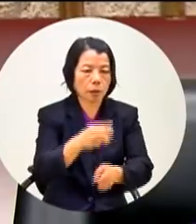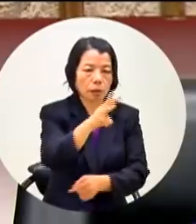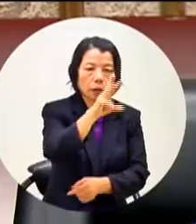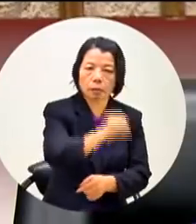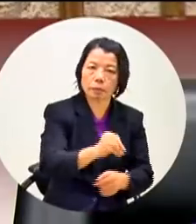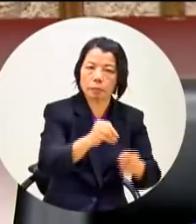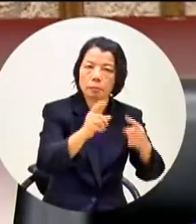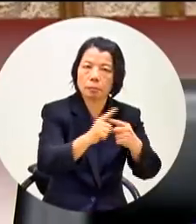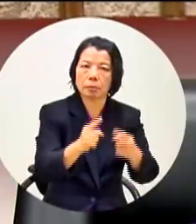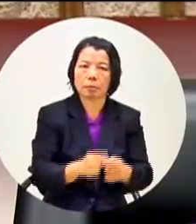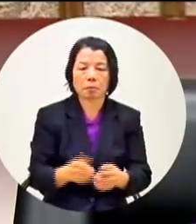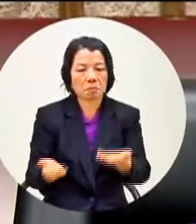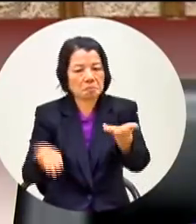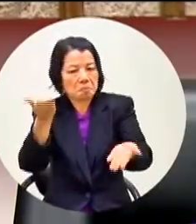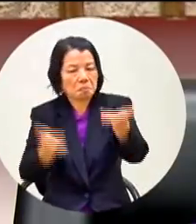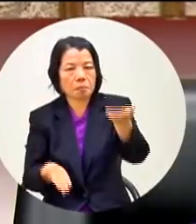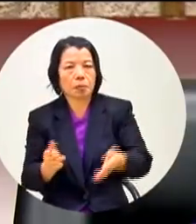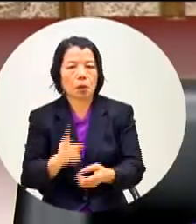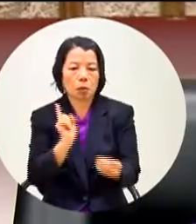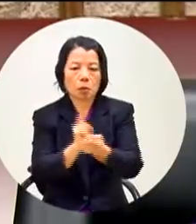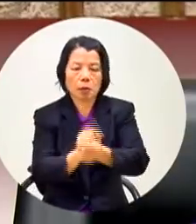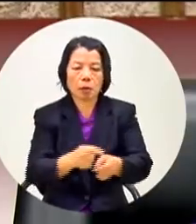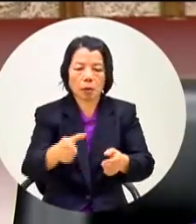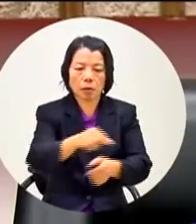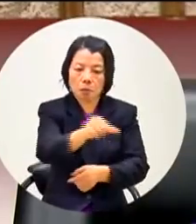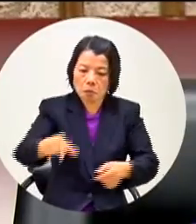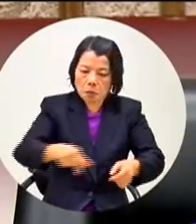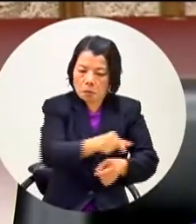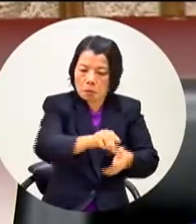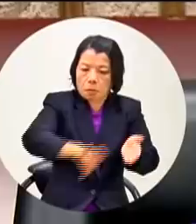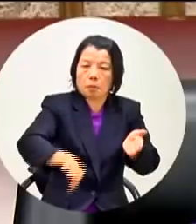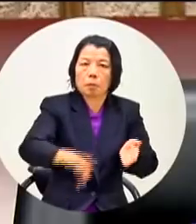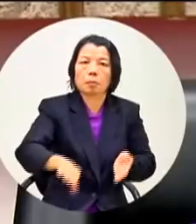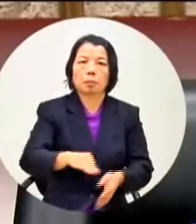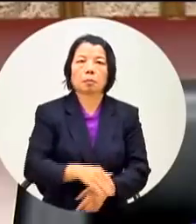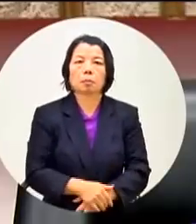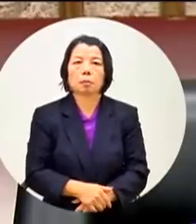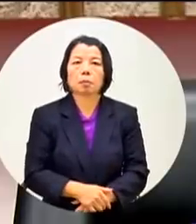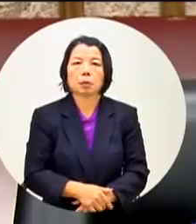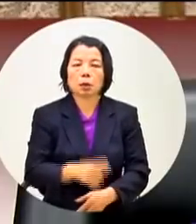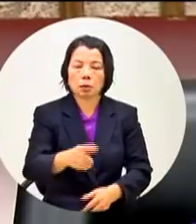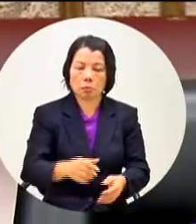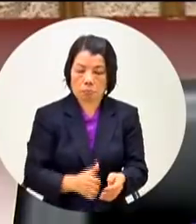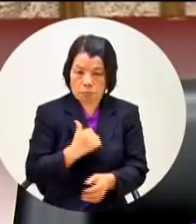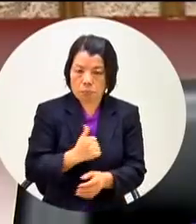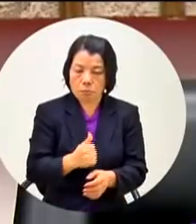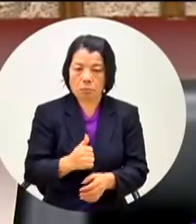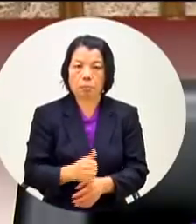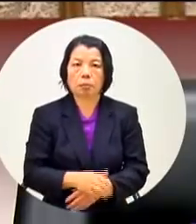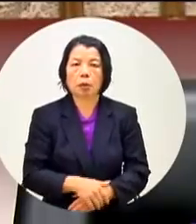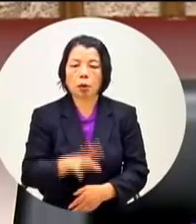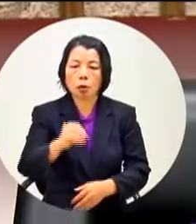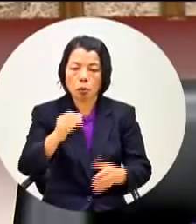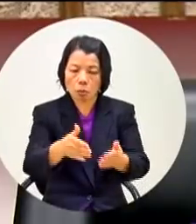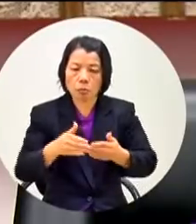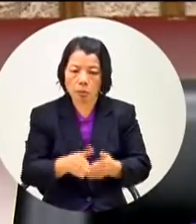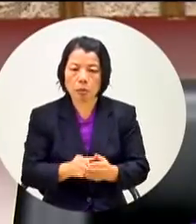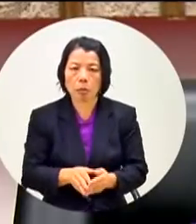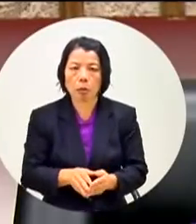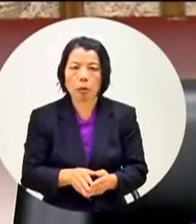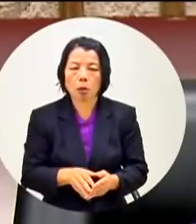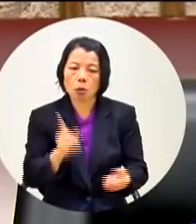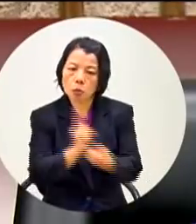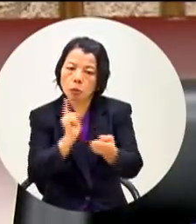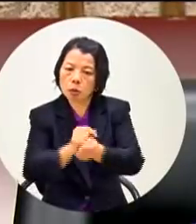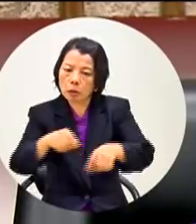环的轻轨，让建这个轻轨哈，到底实际上有没有发挥它预期的一个经济效益？这个就是